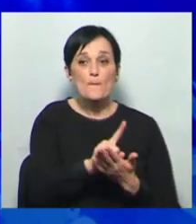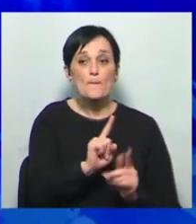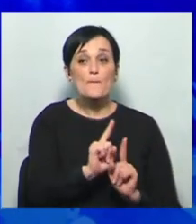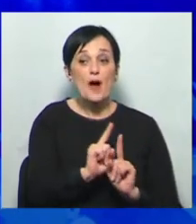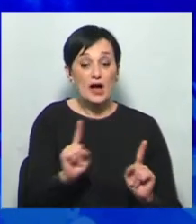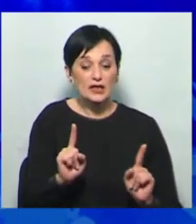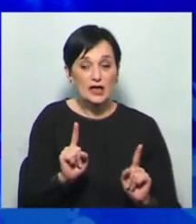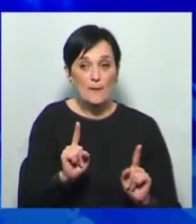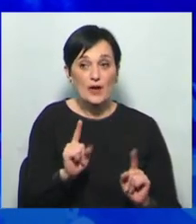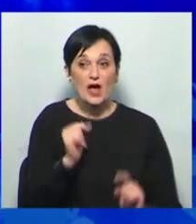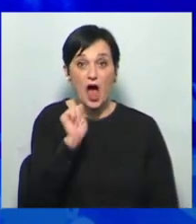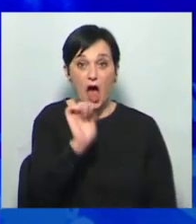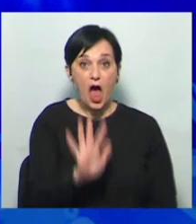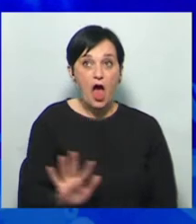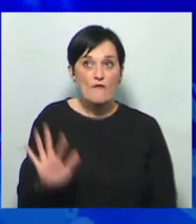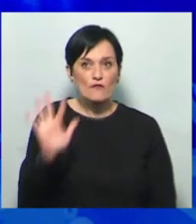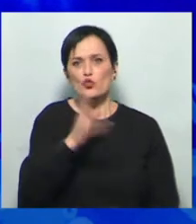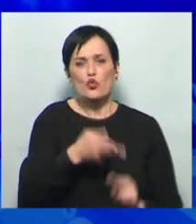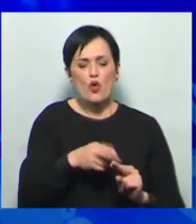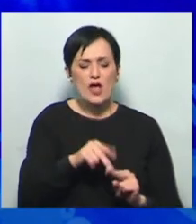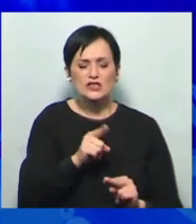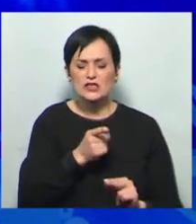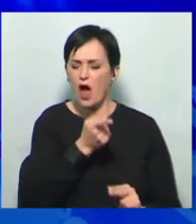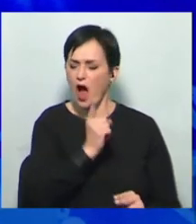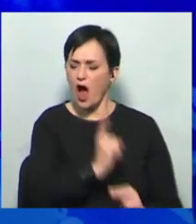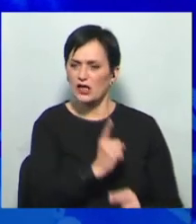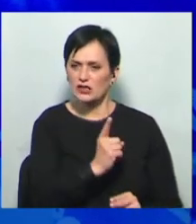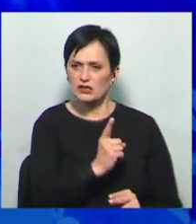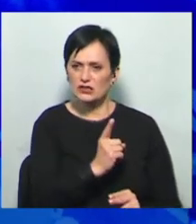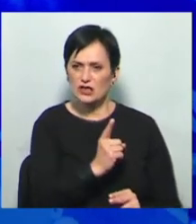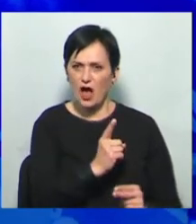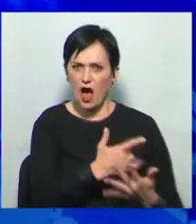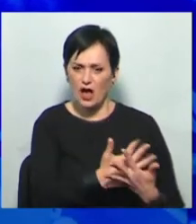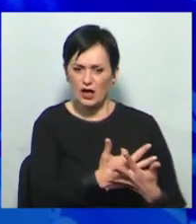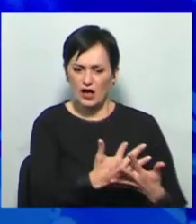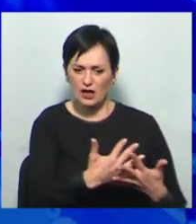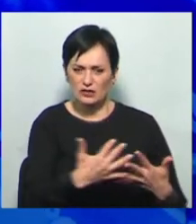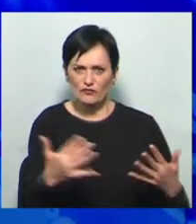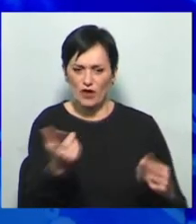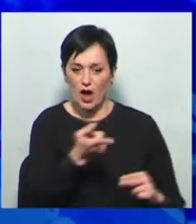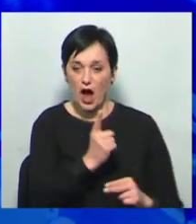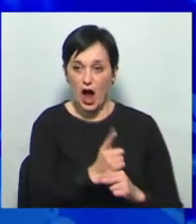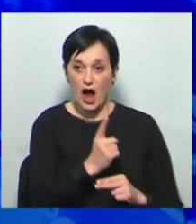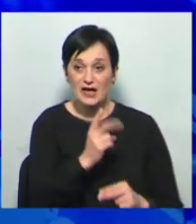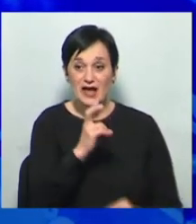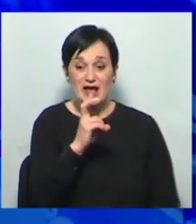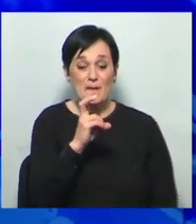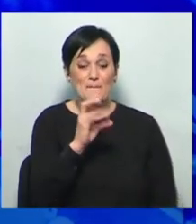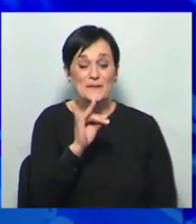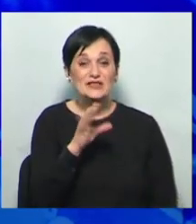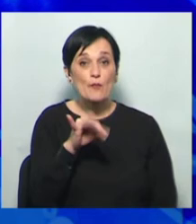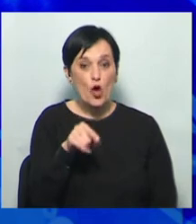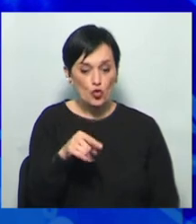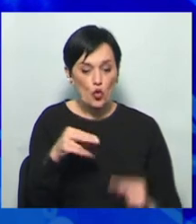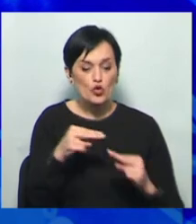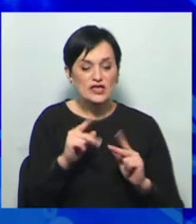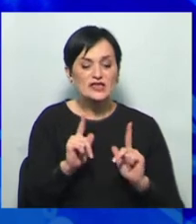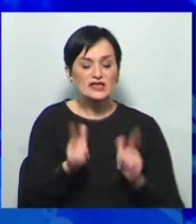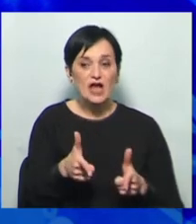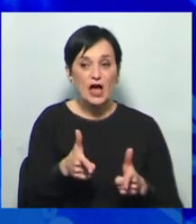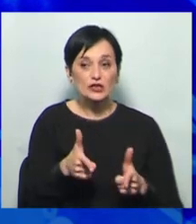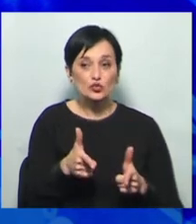მაგრამ ევროპაში ეს არის აკრძალვადი პროდუქტების მთელი კასკადი. ხოლო ბისფენოლი დადასტურდა,